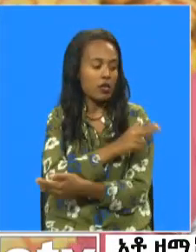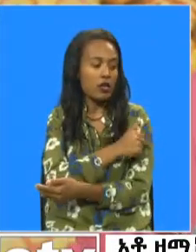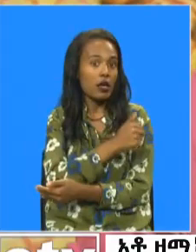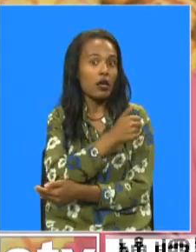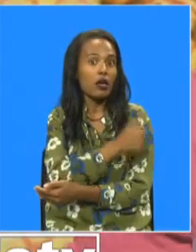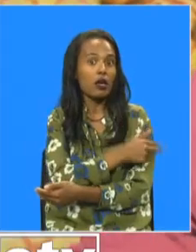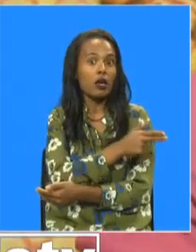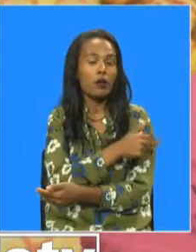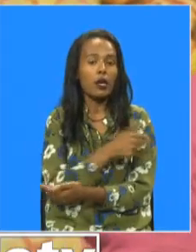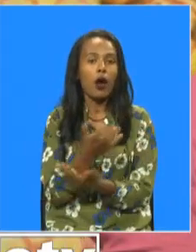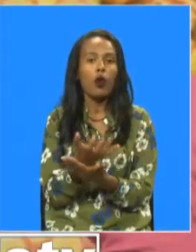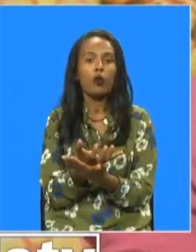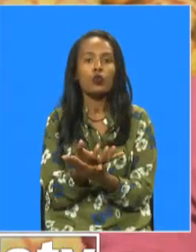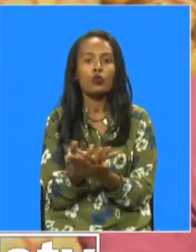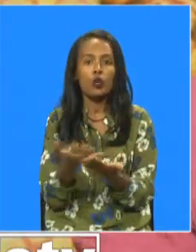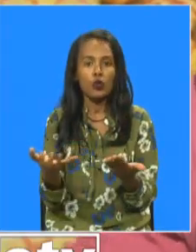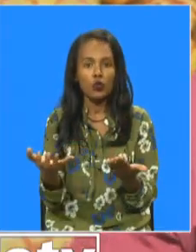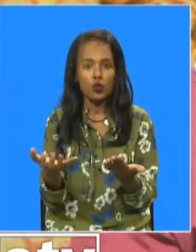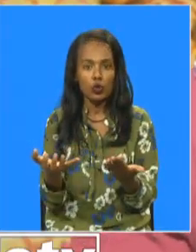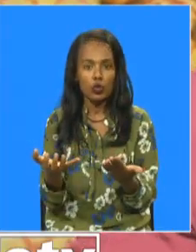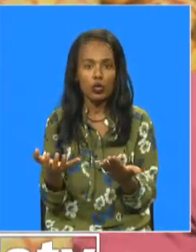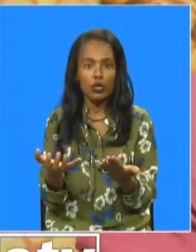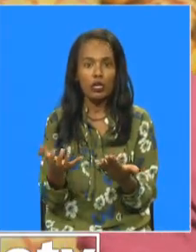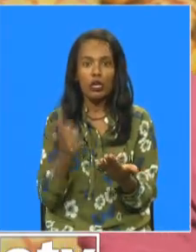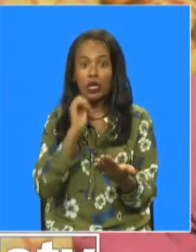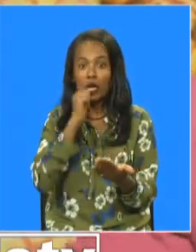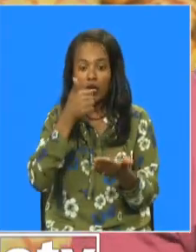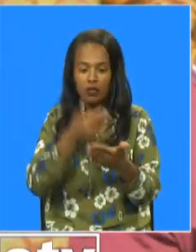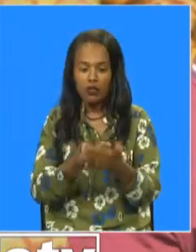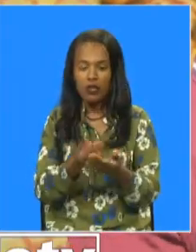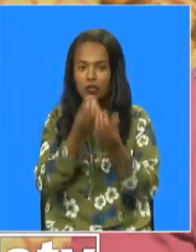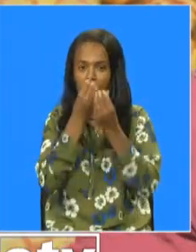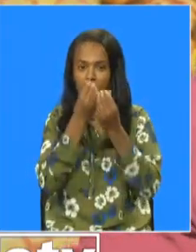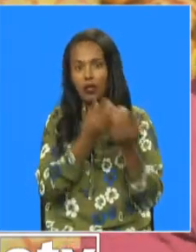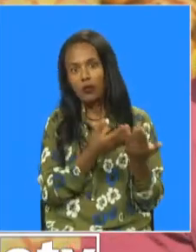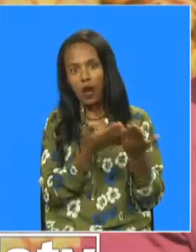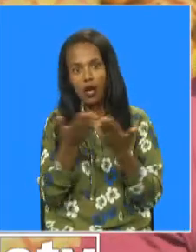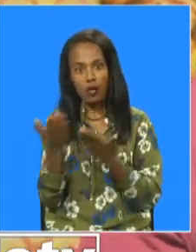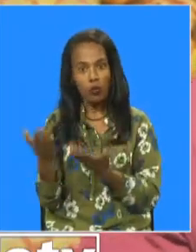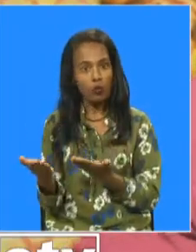የህክምና ቁሳቁሶች የዕለት ደራሽ የምግብ አቅርቦት